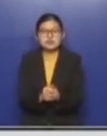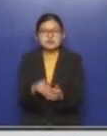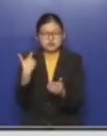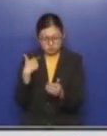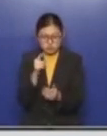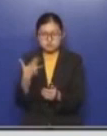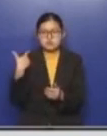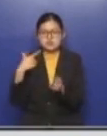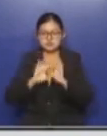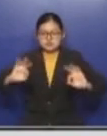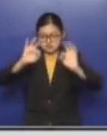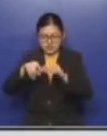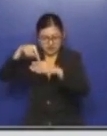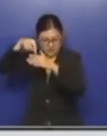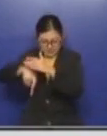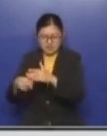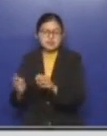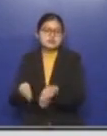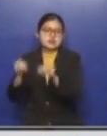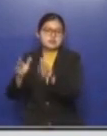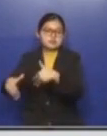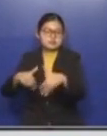านี้ผมเป็นส.ส.ในพื้นที่ยังมีมห